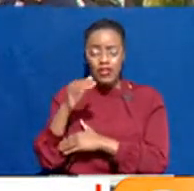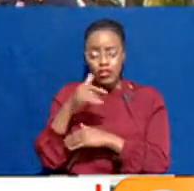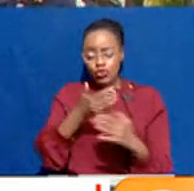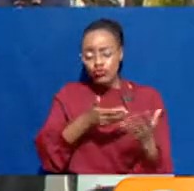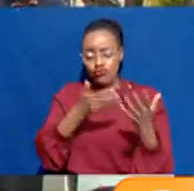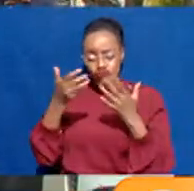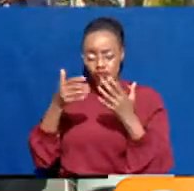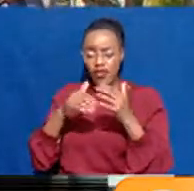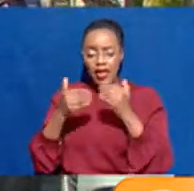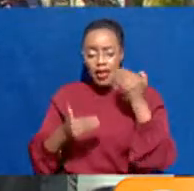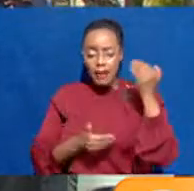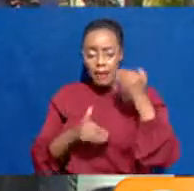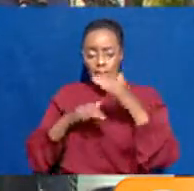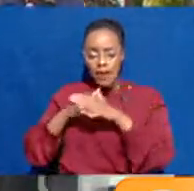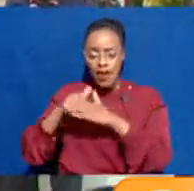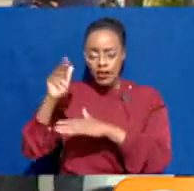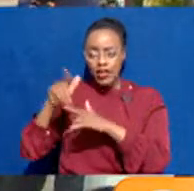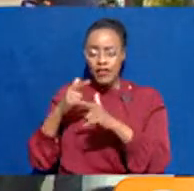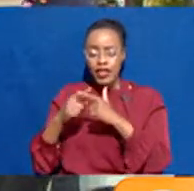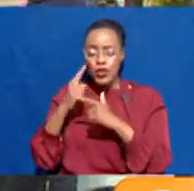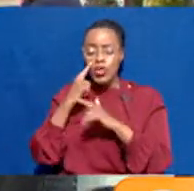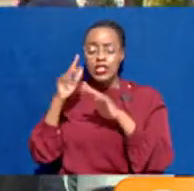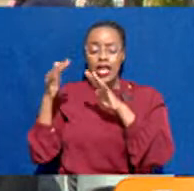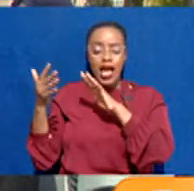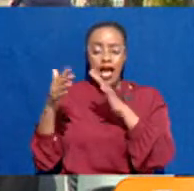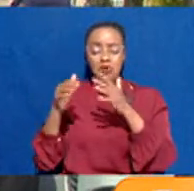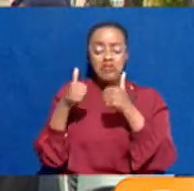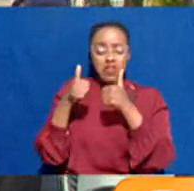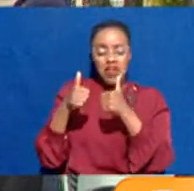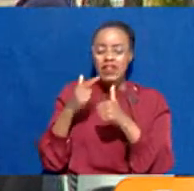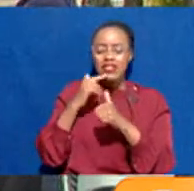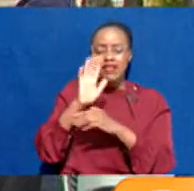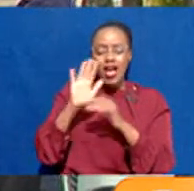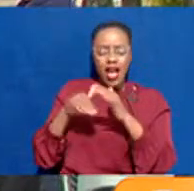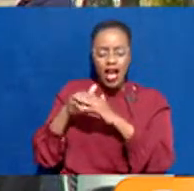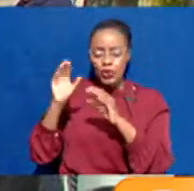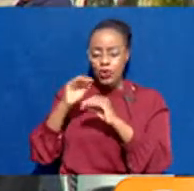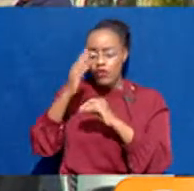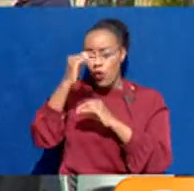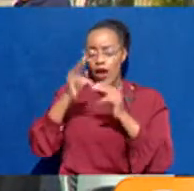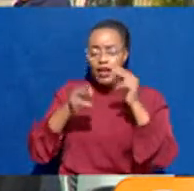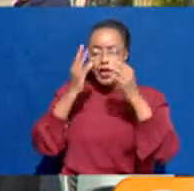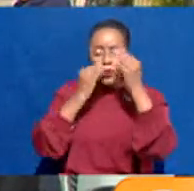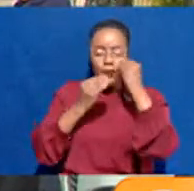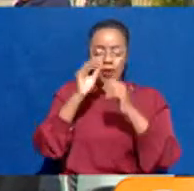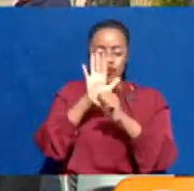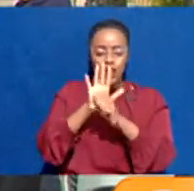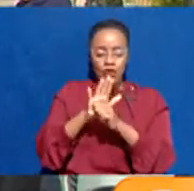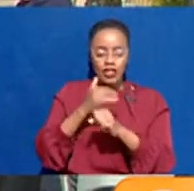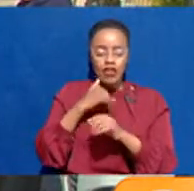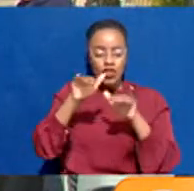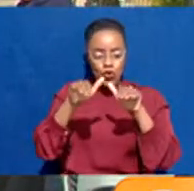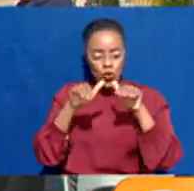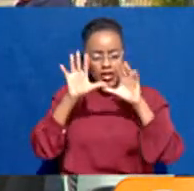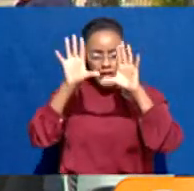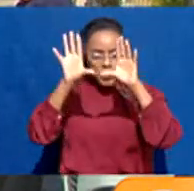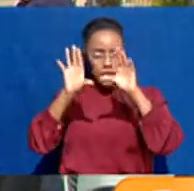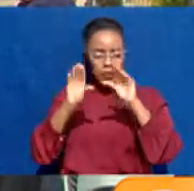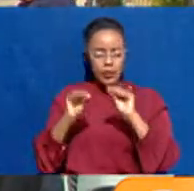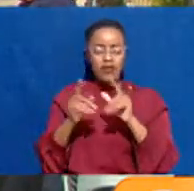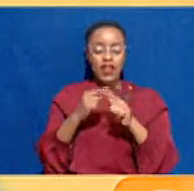umtoe nje uende umuone venye atakuwa fine." Kamwambia msimtoe nje juu tear gas iko nje most. Sasa mngoje kwanza iishe.